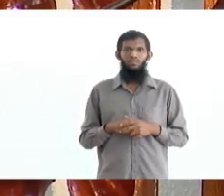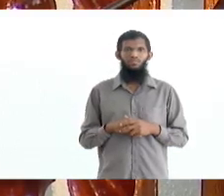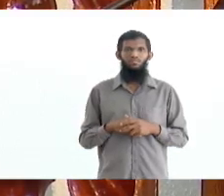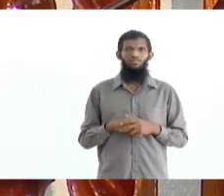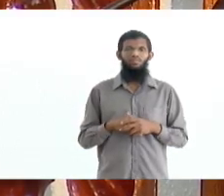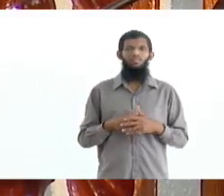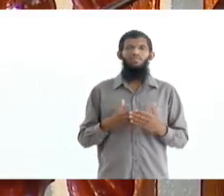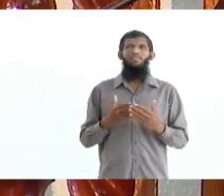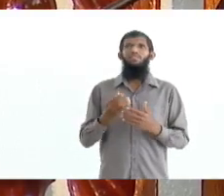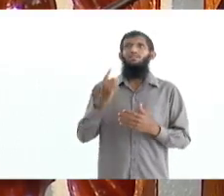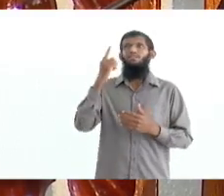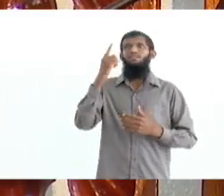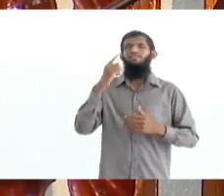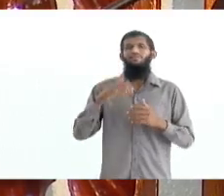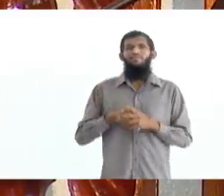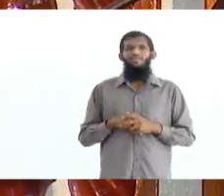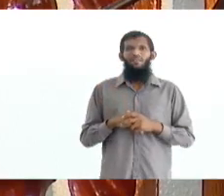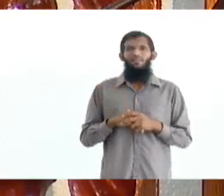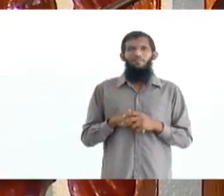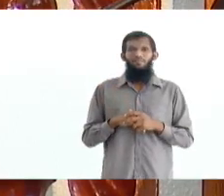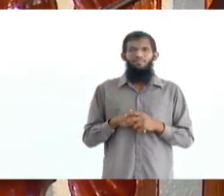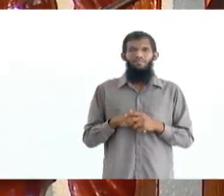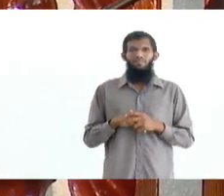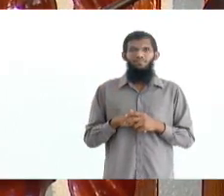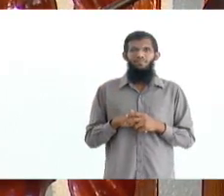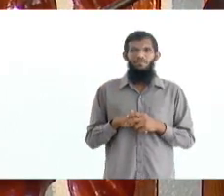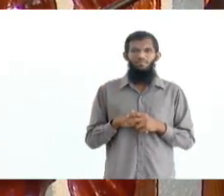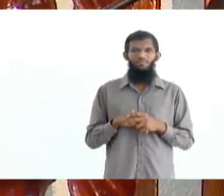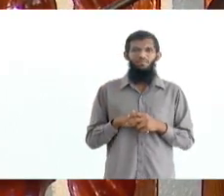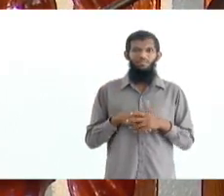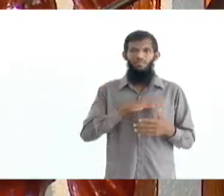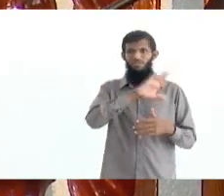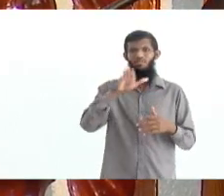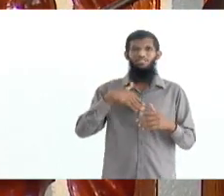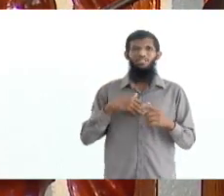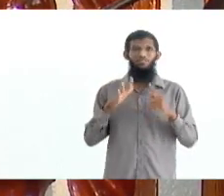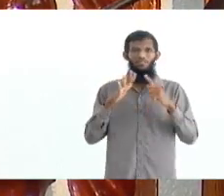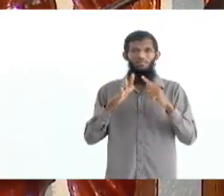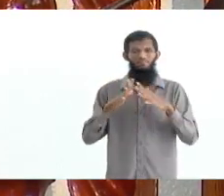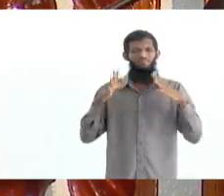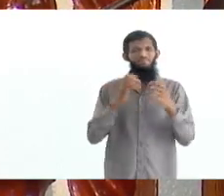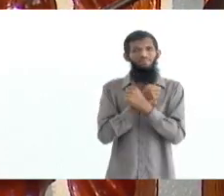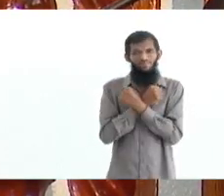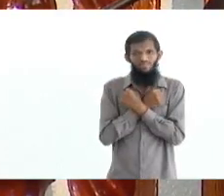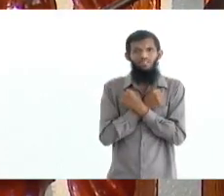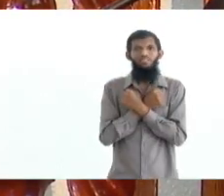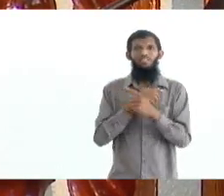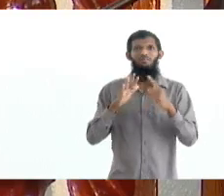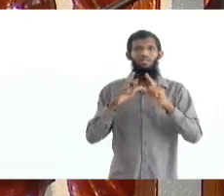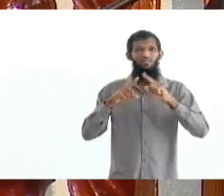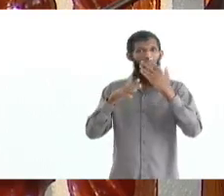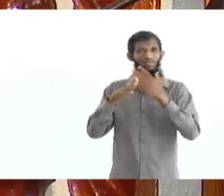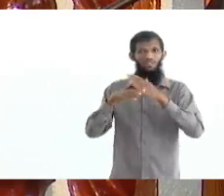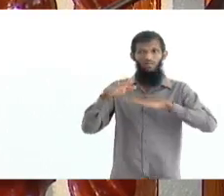بودكروي علمنگي وري رسكلاك علمنكي اسلام دين اللوبي كورا ادي دينوگ كنكم فروا